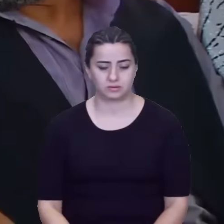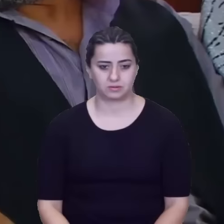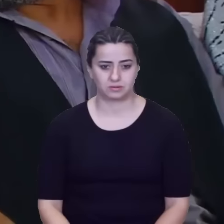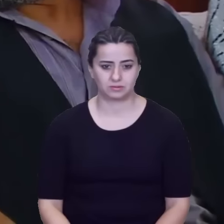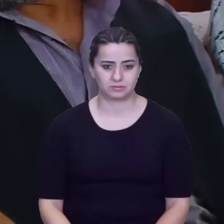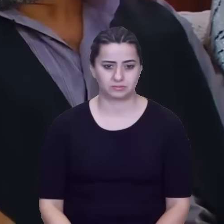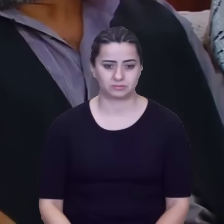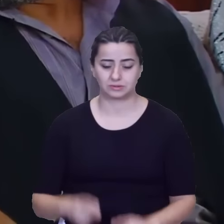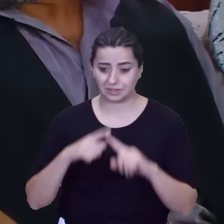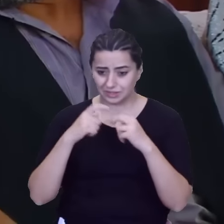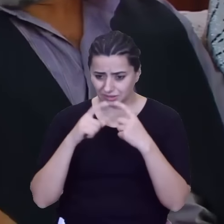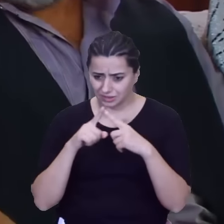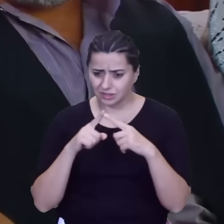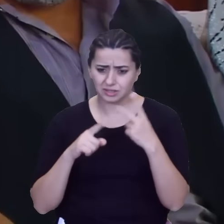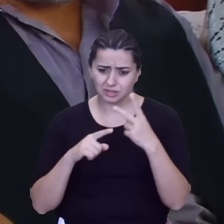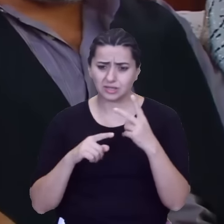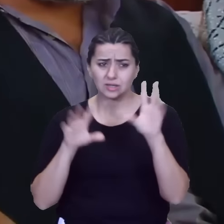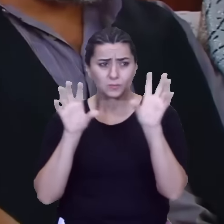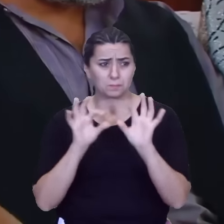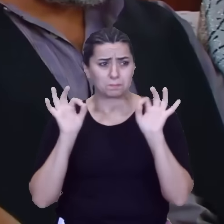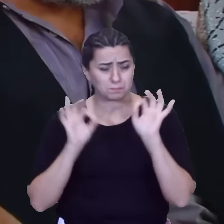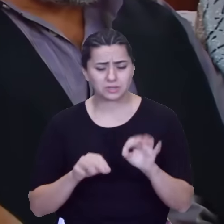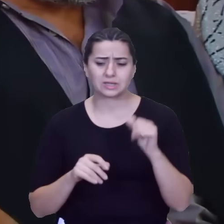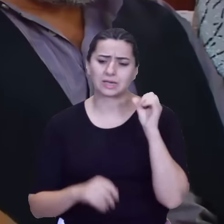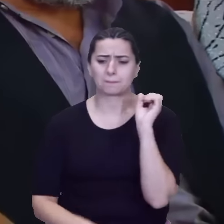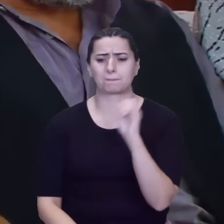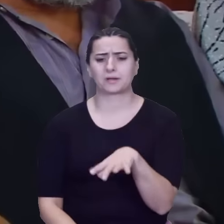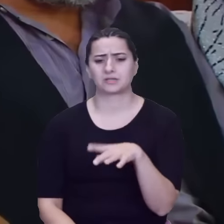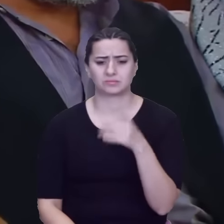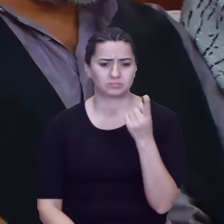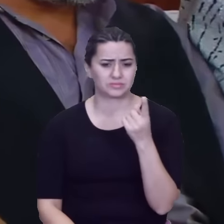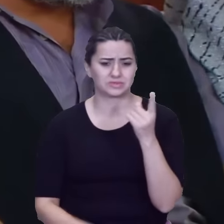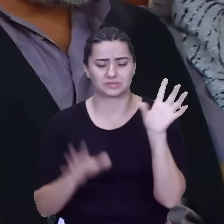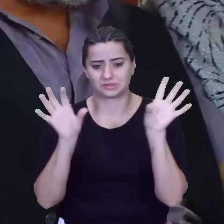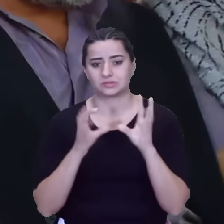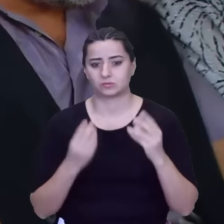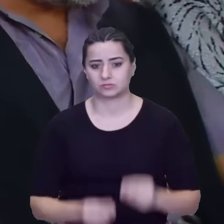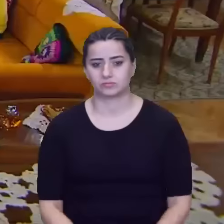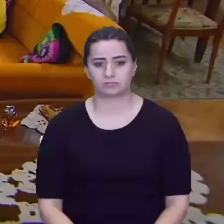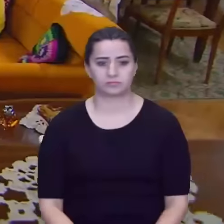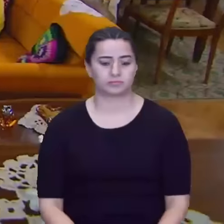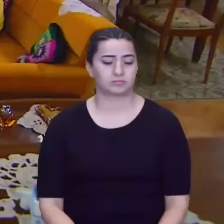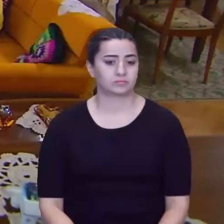şu yayını alalım. Kuşu tekrar buraya getiririz yani. Yeter ki yani yayını alsın.